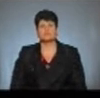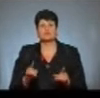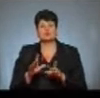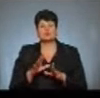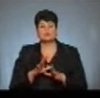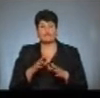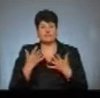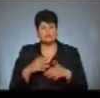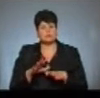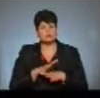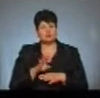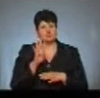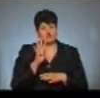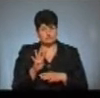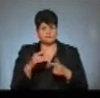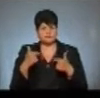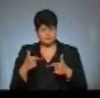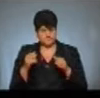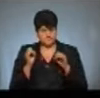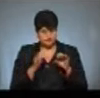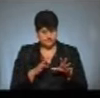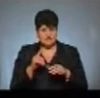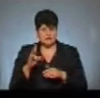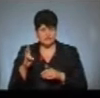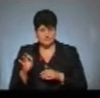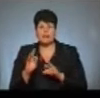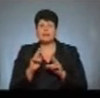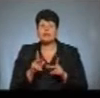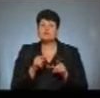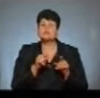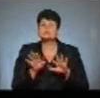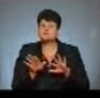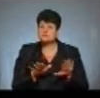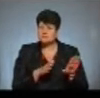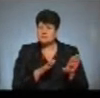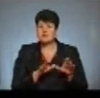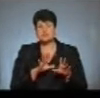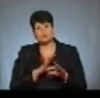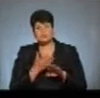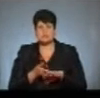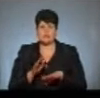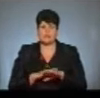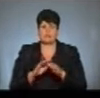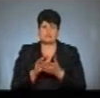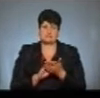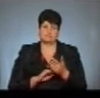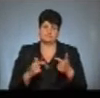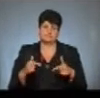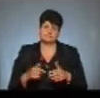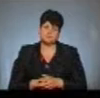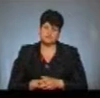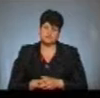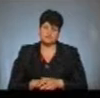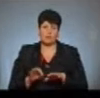Відбулися 4 основні сесії зовнішнього незалежного оцінювання. Як вони минули і чи виникали складнощі у складанні іспитів?